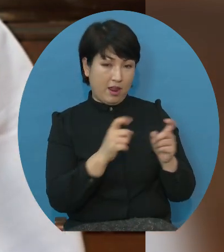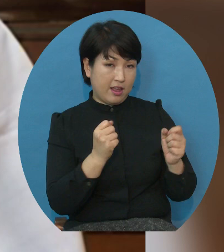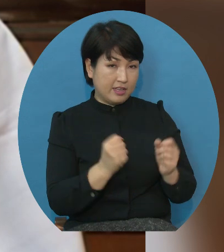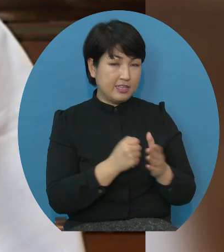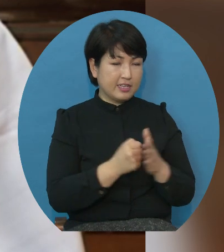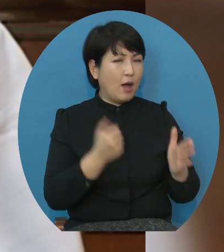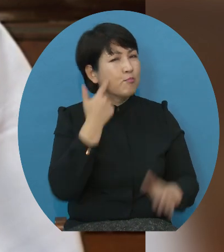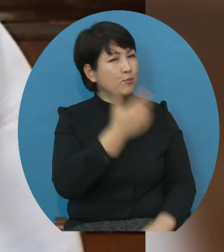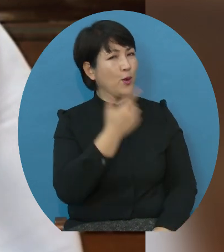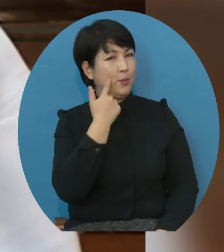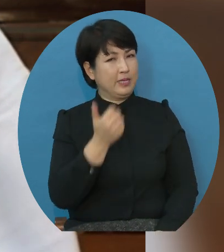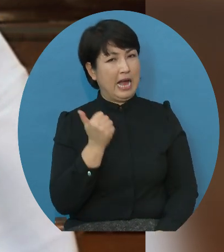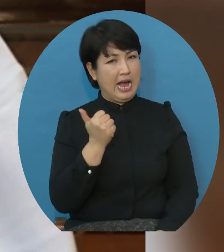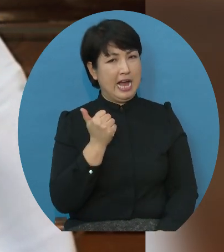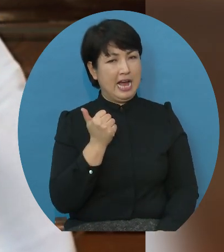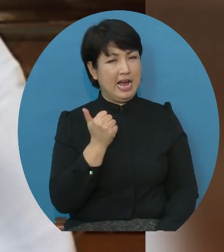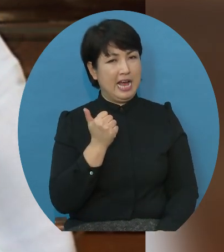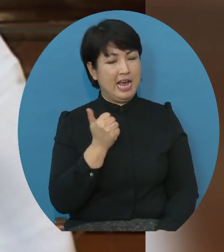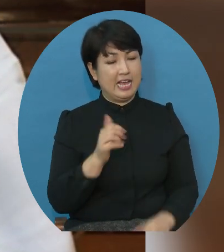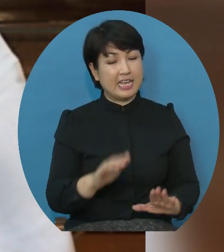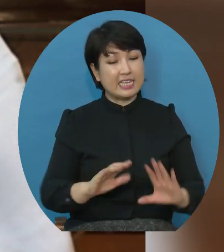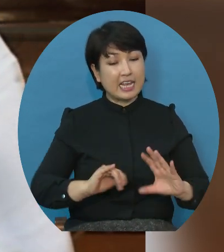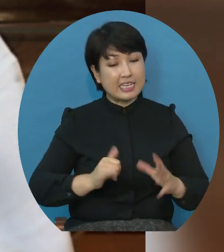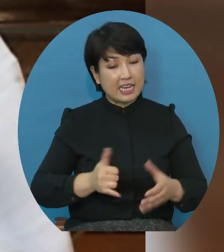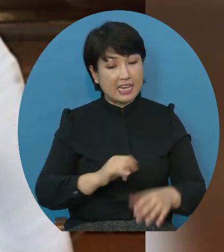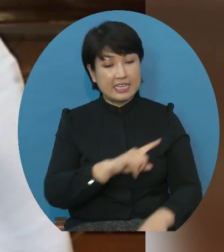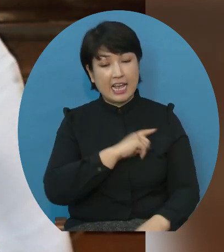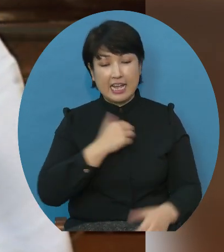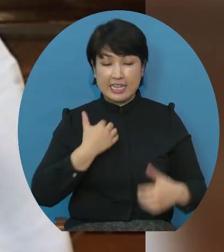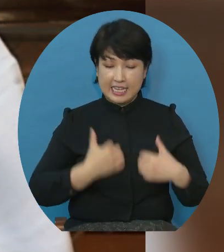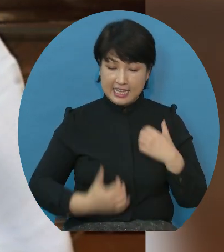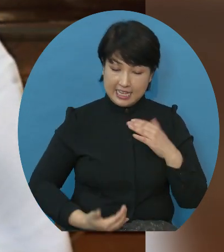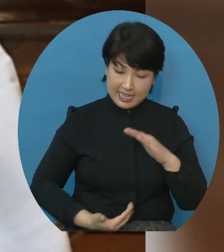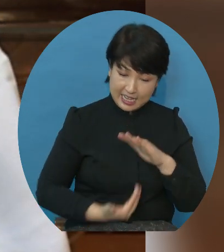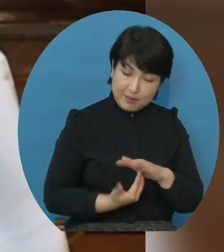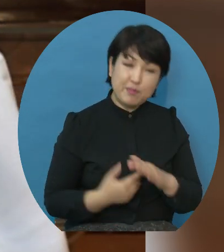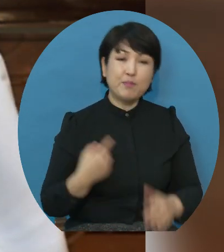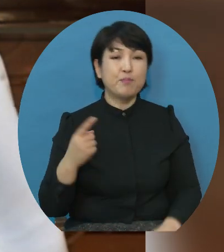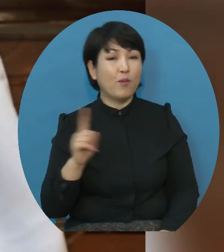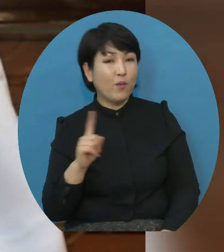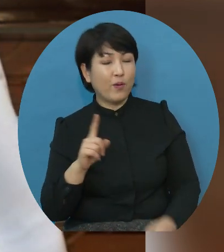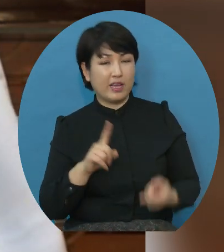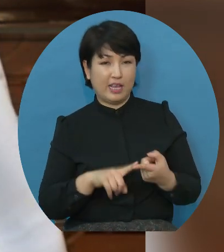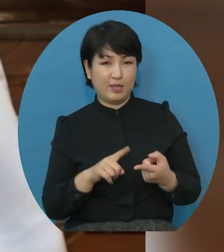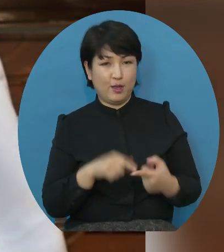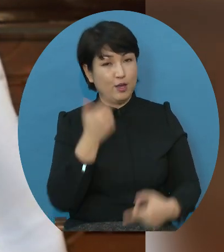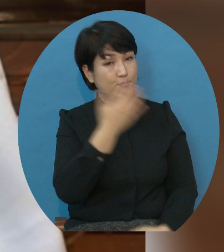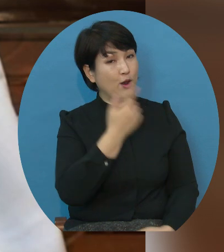부처님 한테 가서 물어보자 이 세상에서 제일 즐거운 게 뭐냐